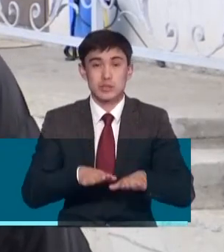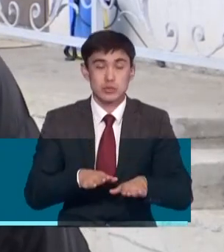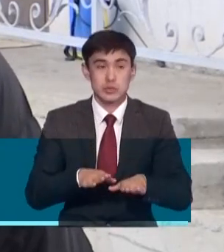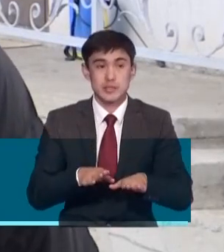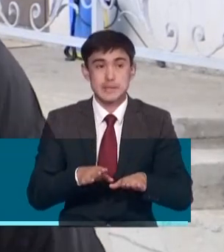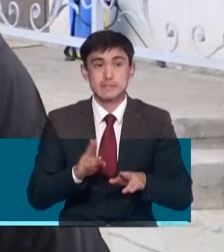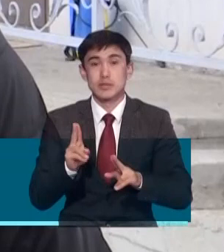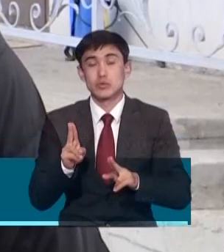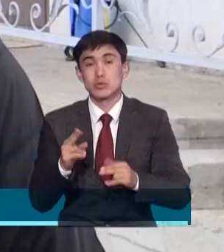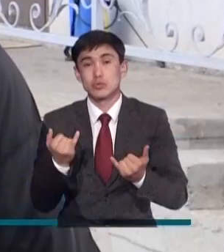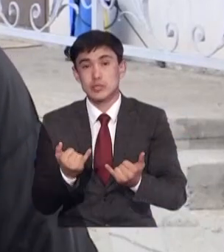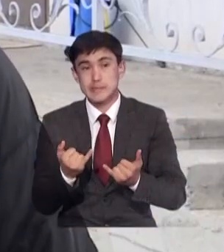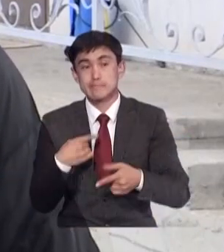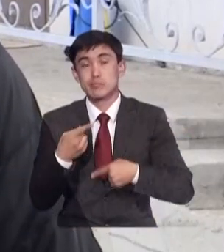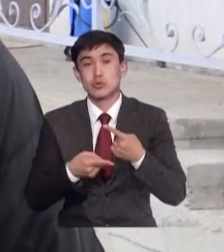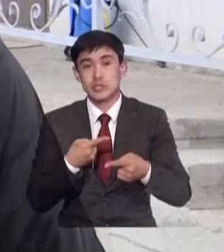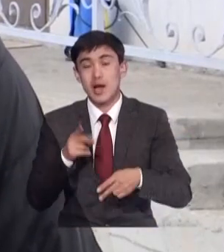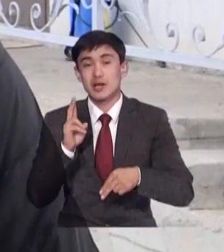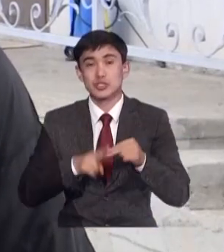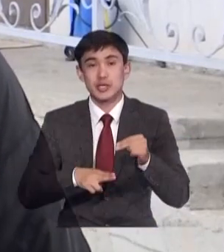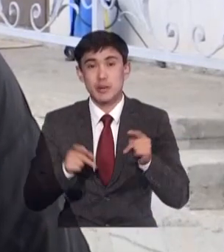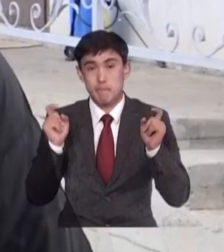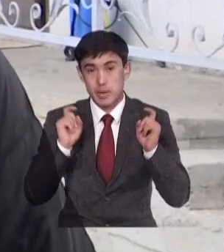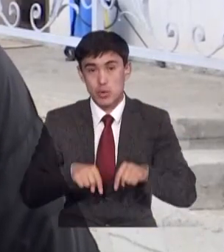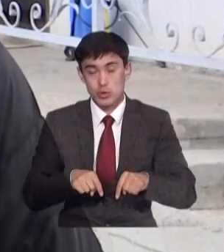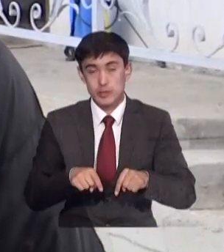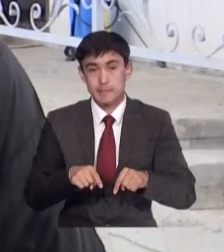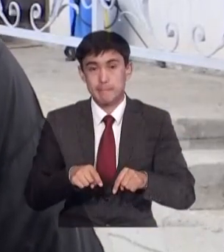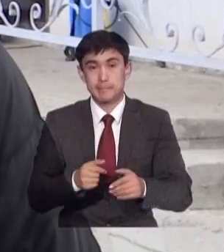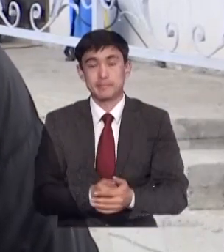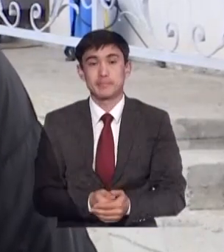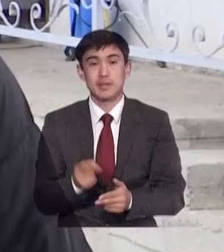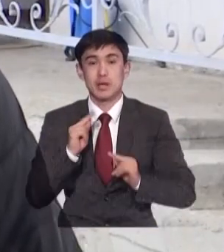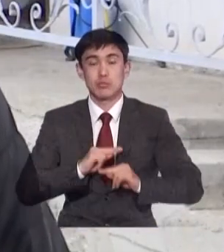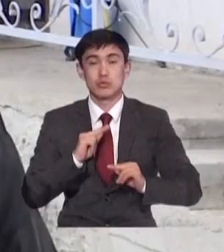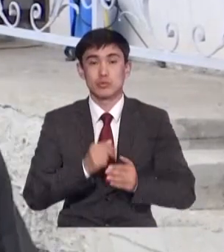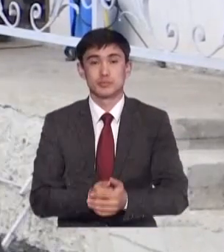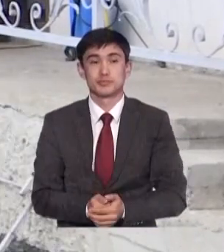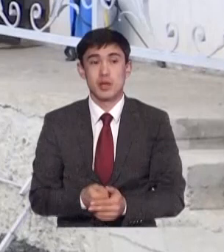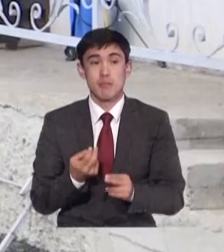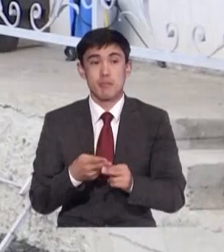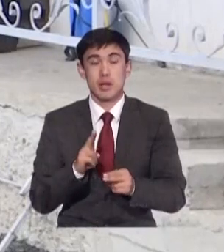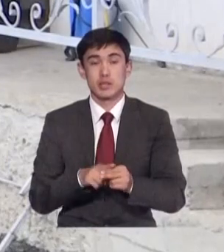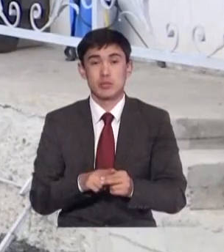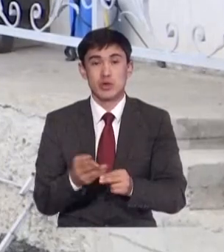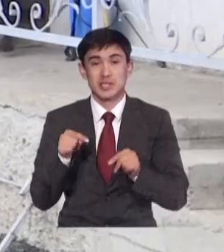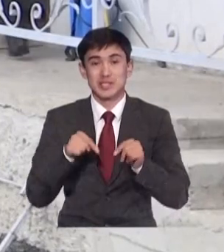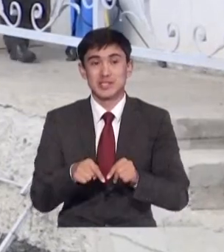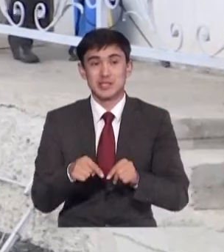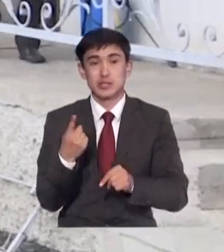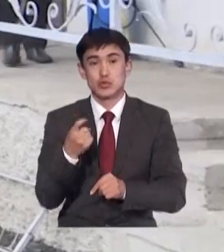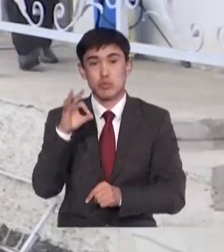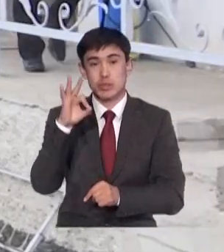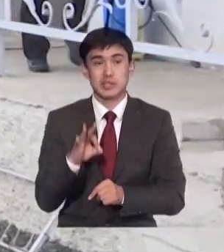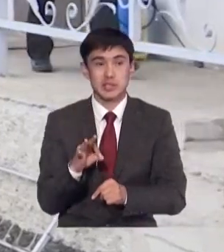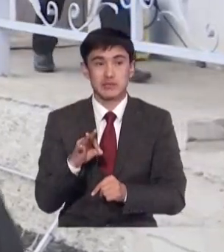остается, а кто-то уже после окончания приходит на работу. Поэтому здесь из